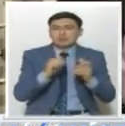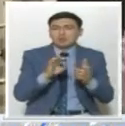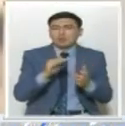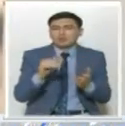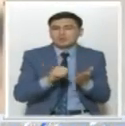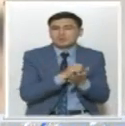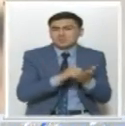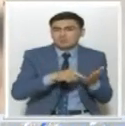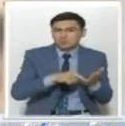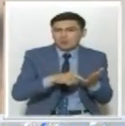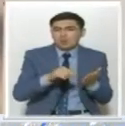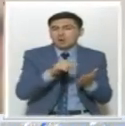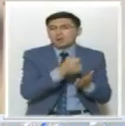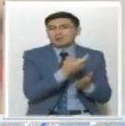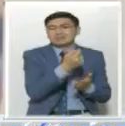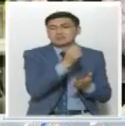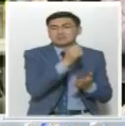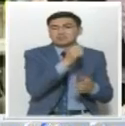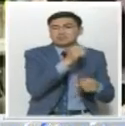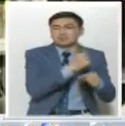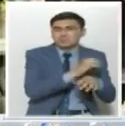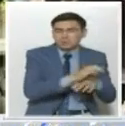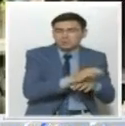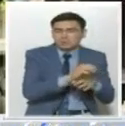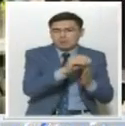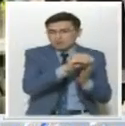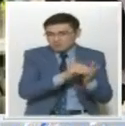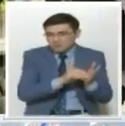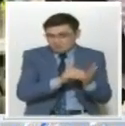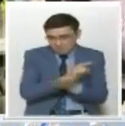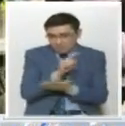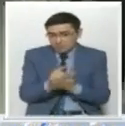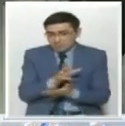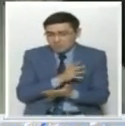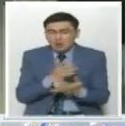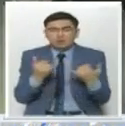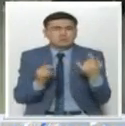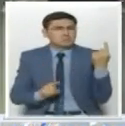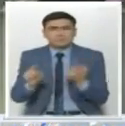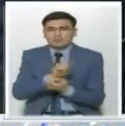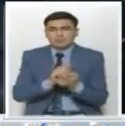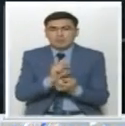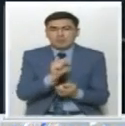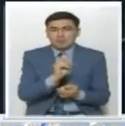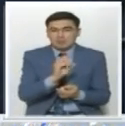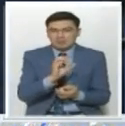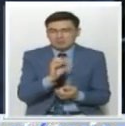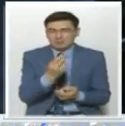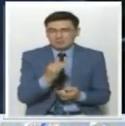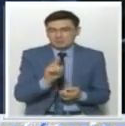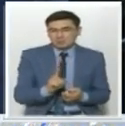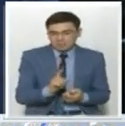мен тауардың қайда өндірілгені, оның сипаттамасы жазылуы міндеттелді. Өзгеріске сәйкес, акцизделетін тауарларды сату